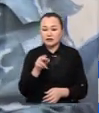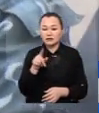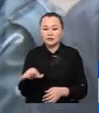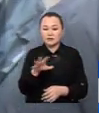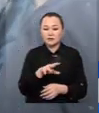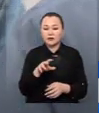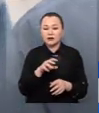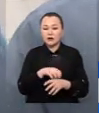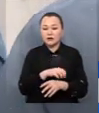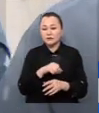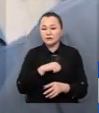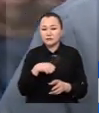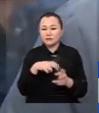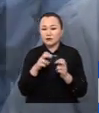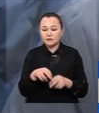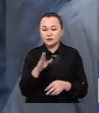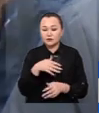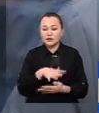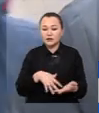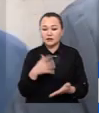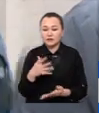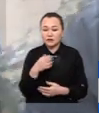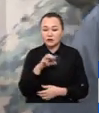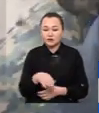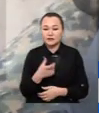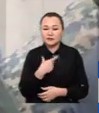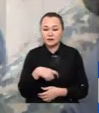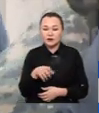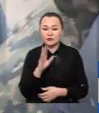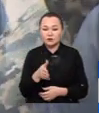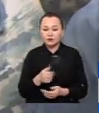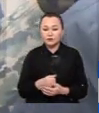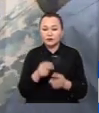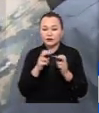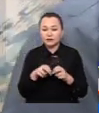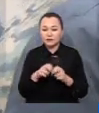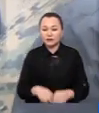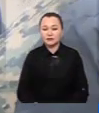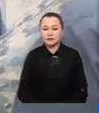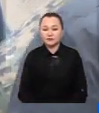коммерческая деятельность проверяться. Далее мы, наверное, от себя будем уже разбираться.